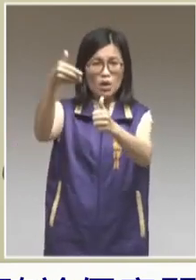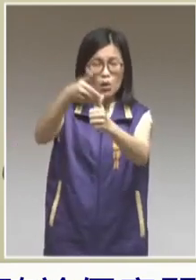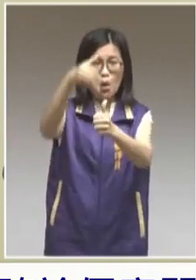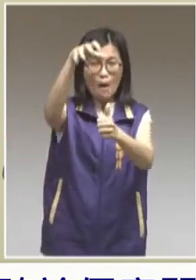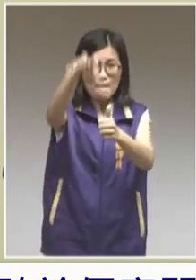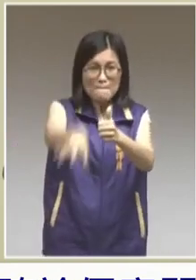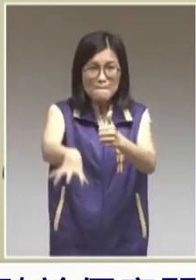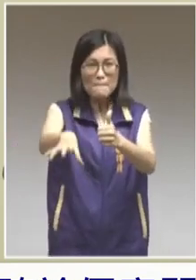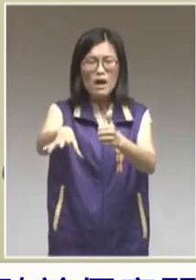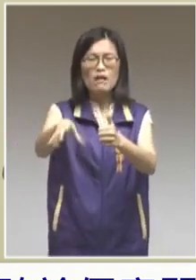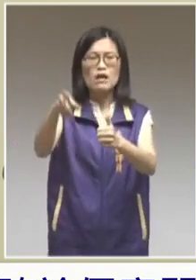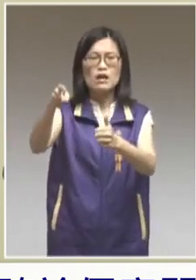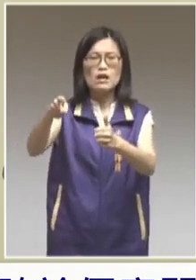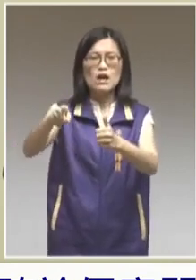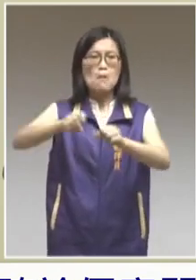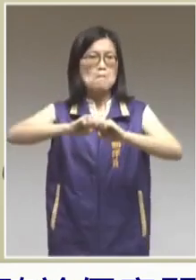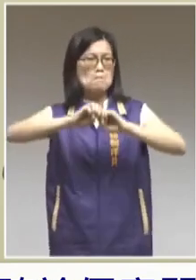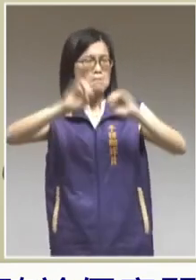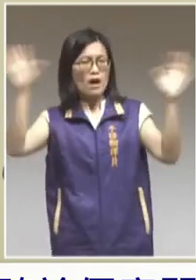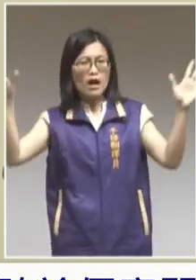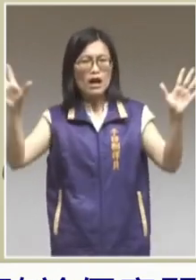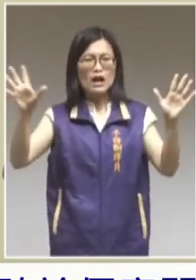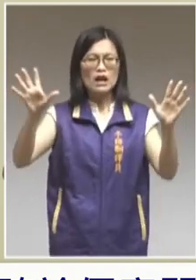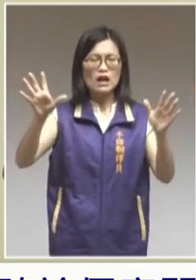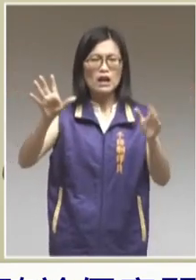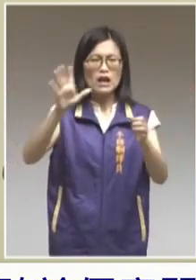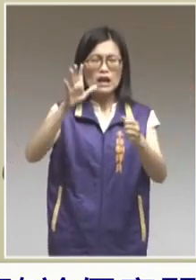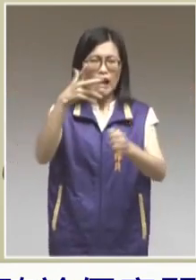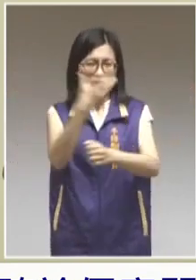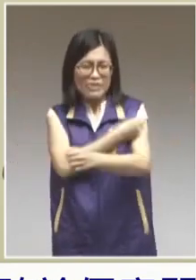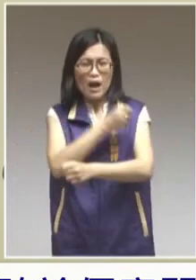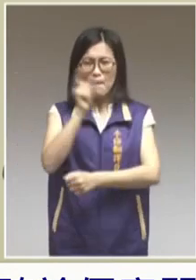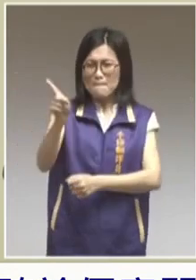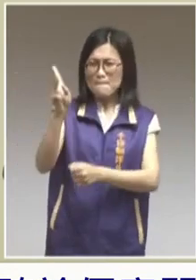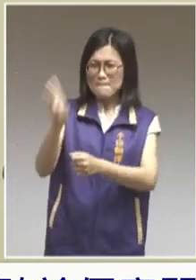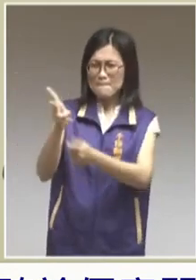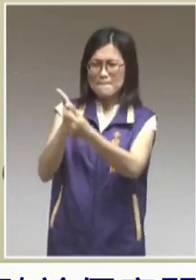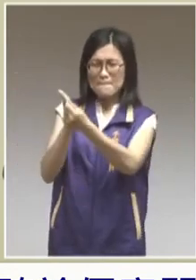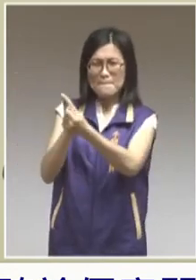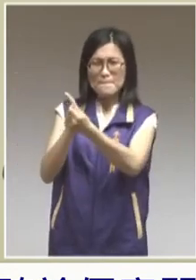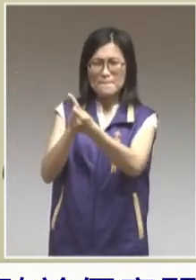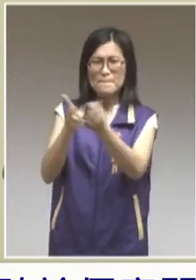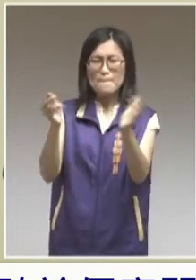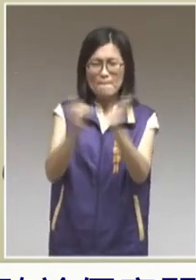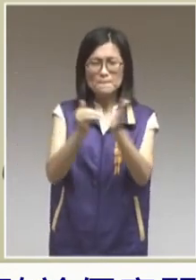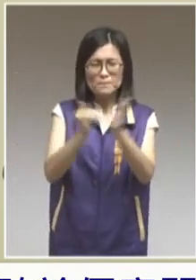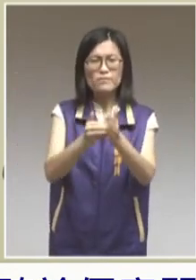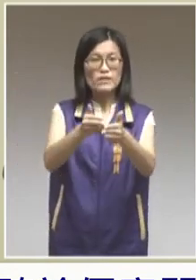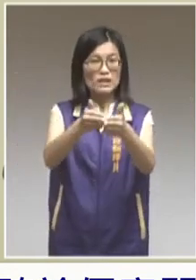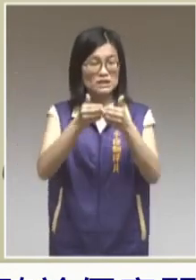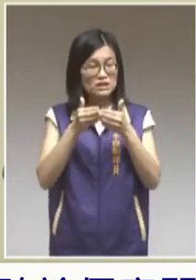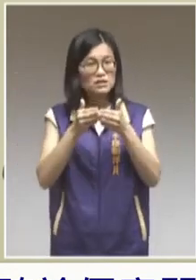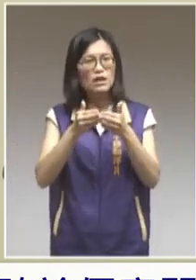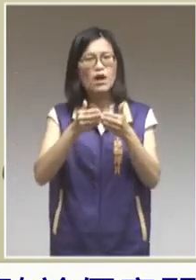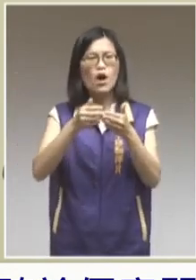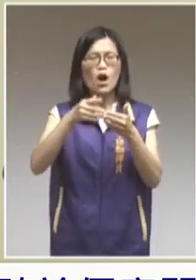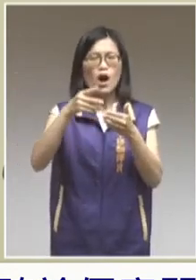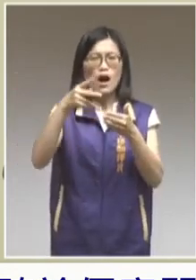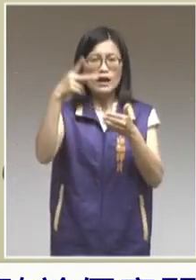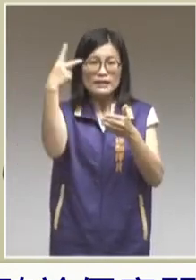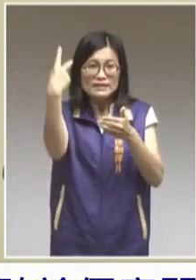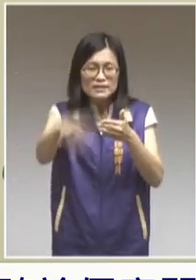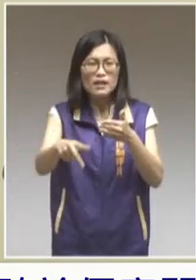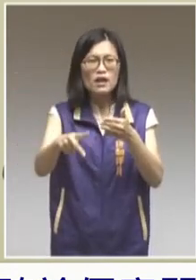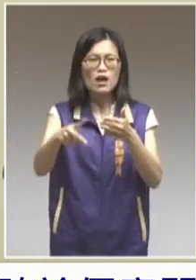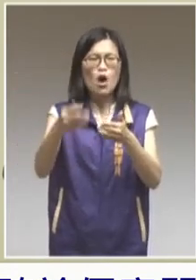的这个包括要打满2剂的疫苗，或者是这个这